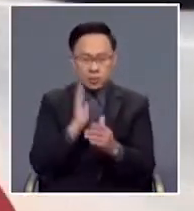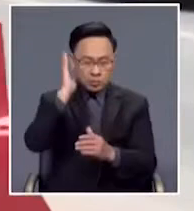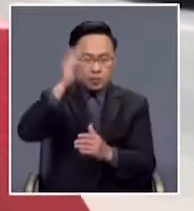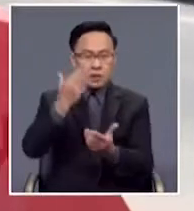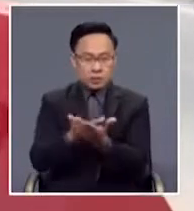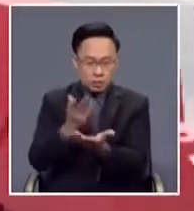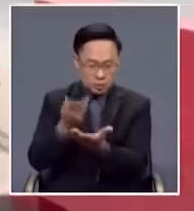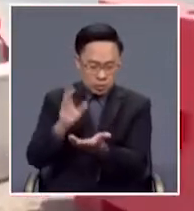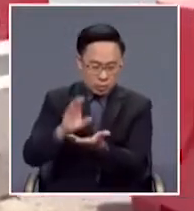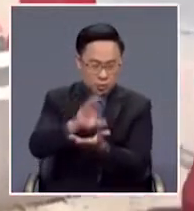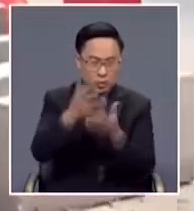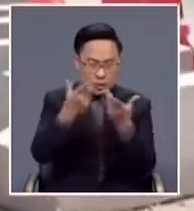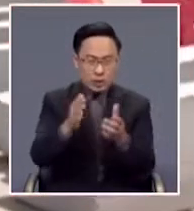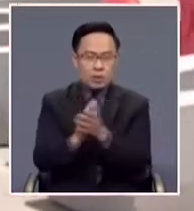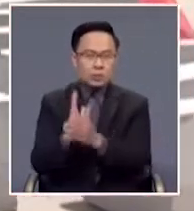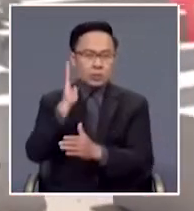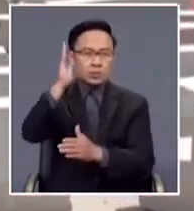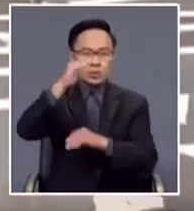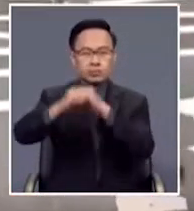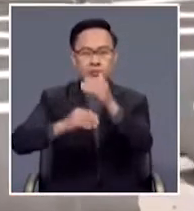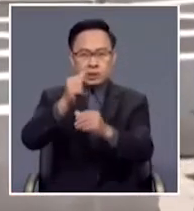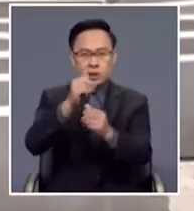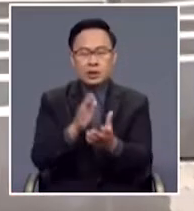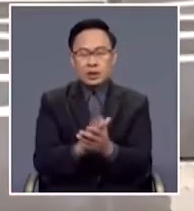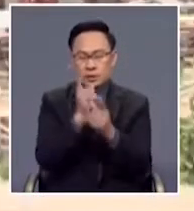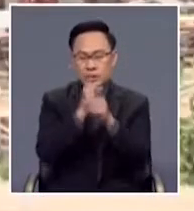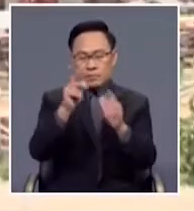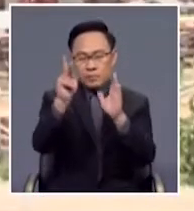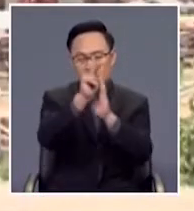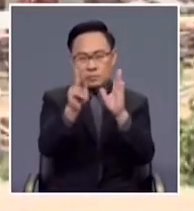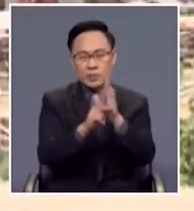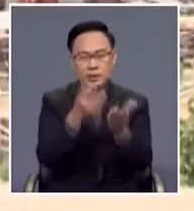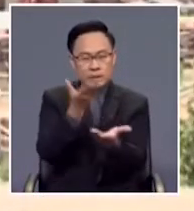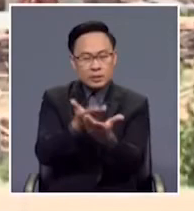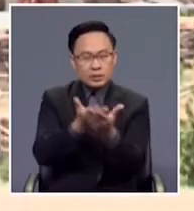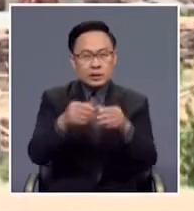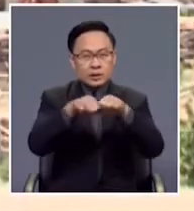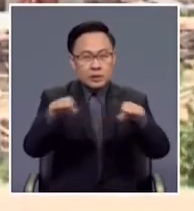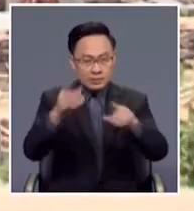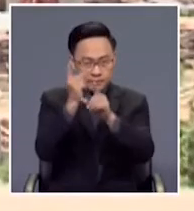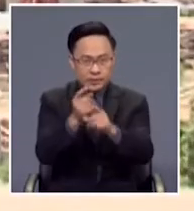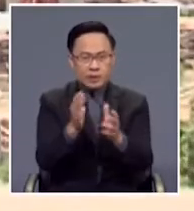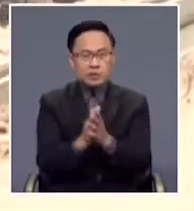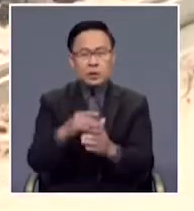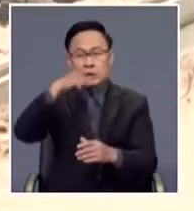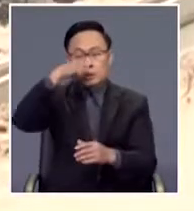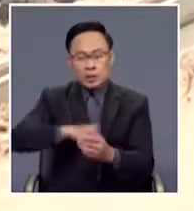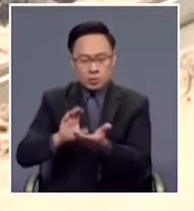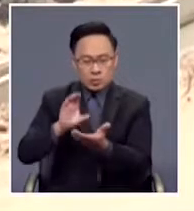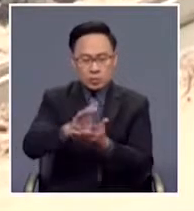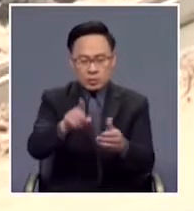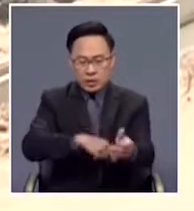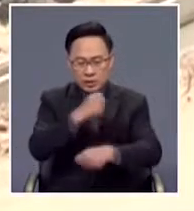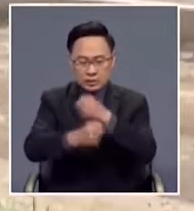คตและไม่เกินกรอบของเพดานหนี้สาธารณะที่ได้กำหนดไว้หลังจากที่ประเทศไทยแทบจะไม่มีการลงทุนขนาดใหญ่มานานก